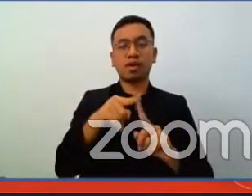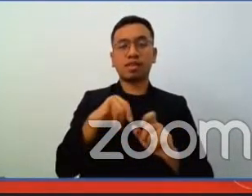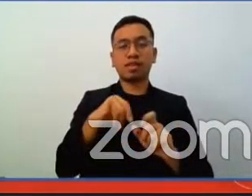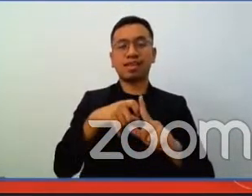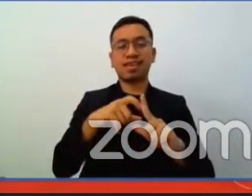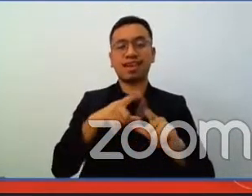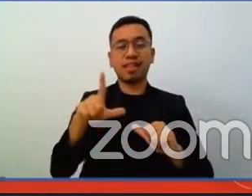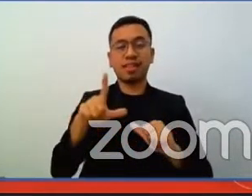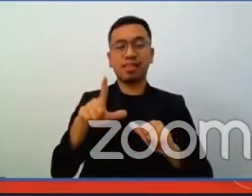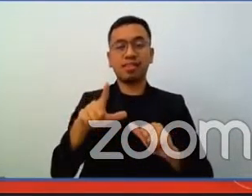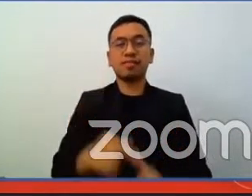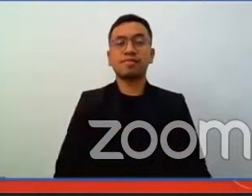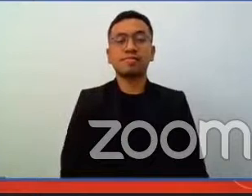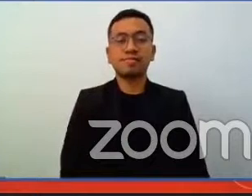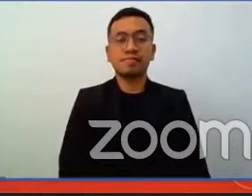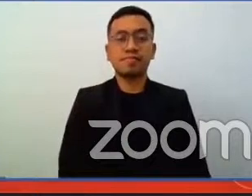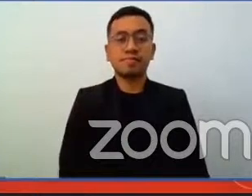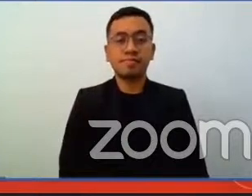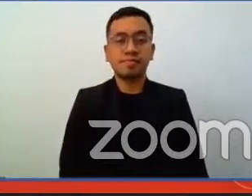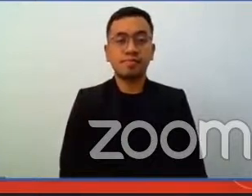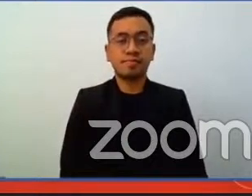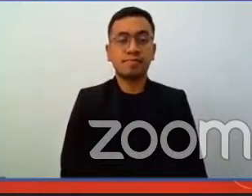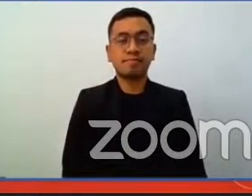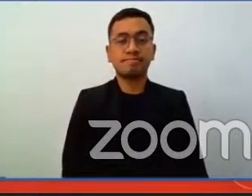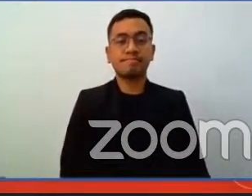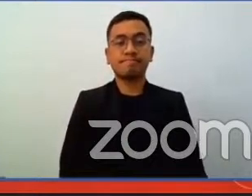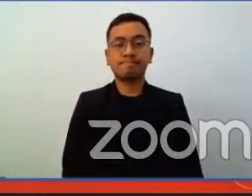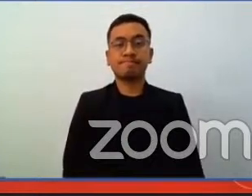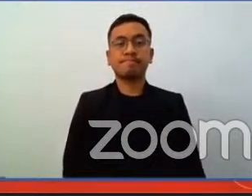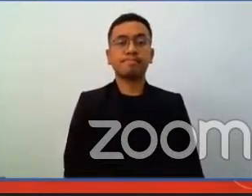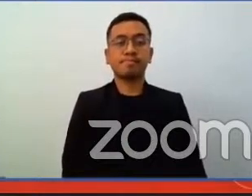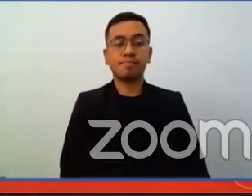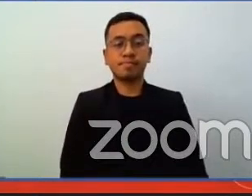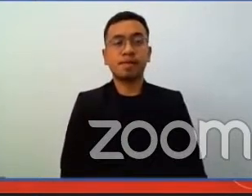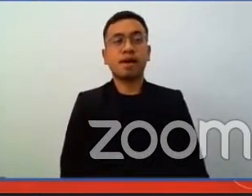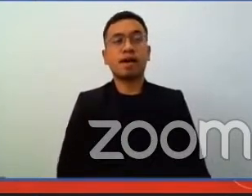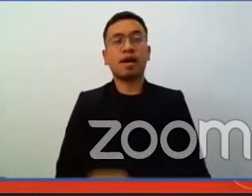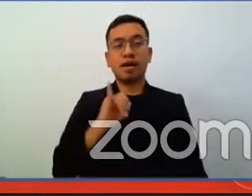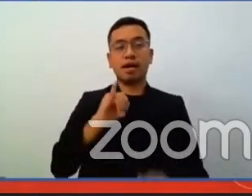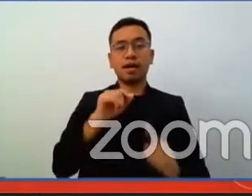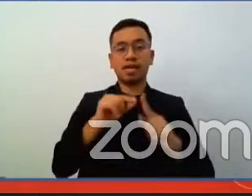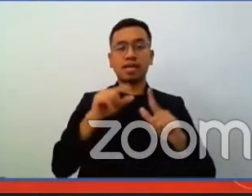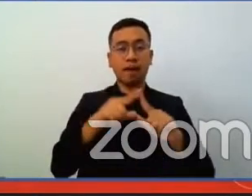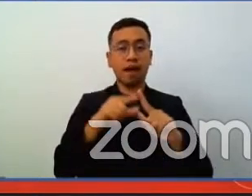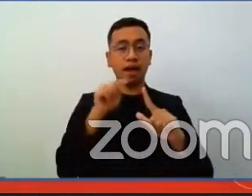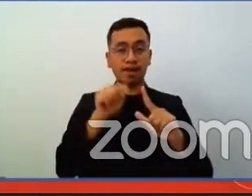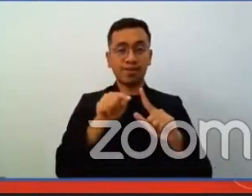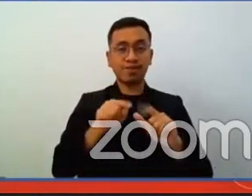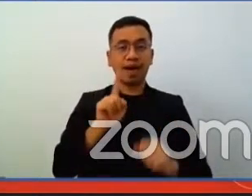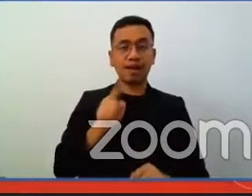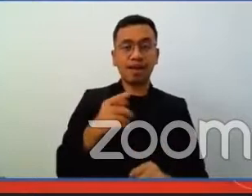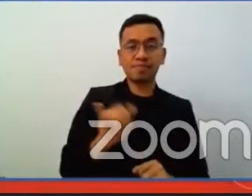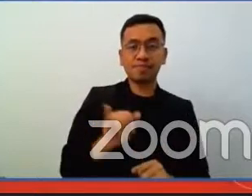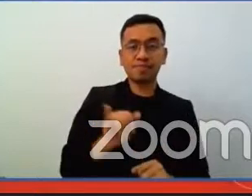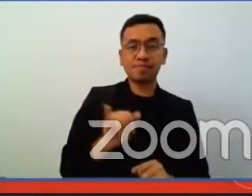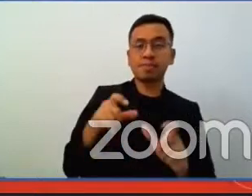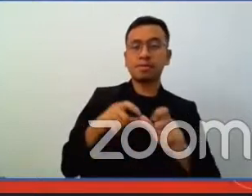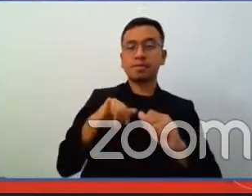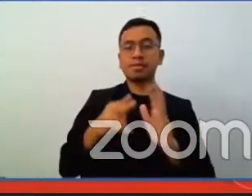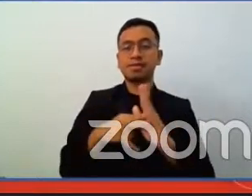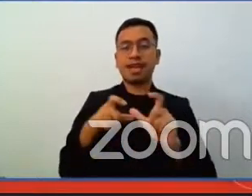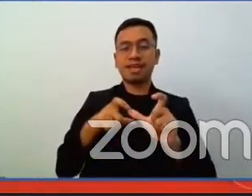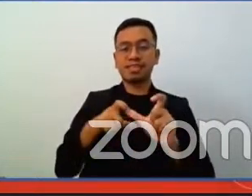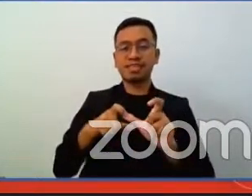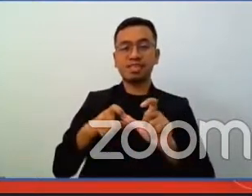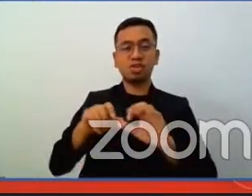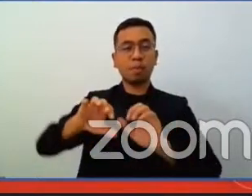Kemudian di samping itu, karena tadi konsep atau hakikat pembelajaran IPA itu adalah ada product science, ada